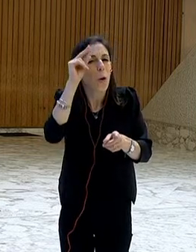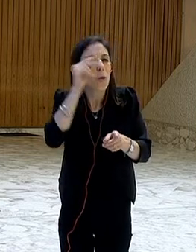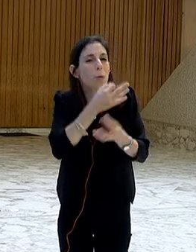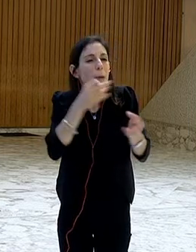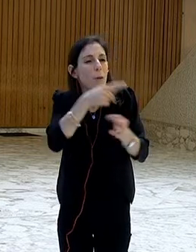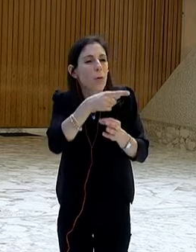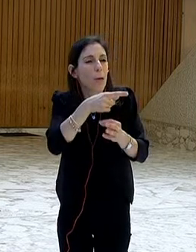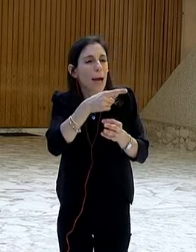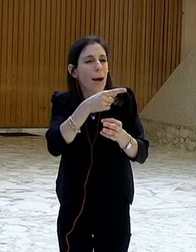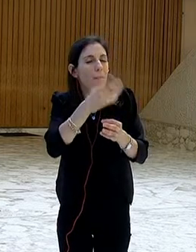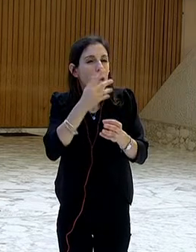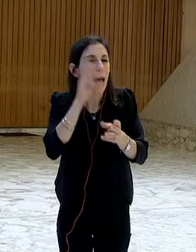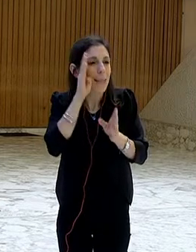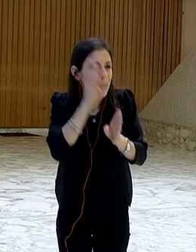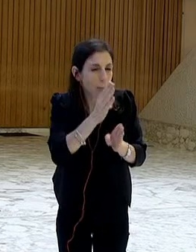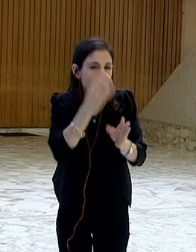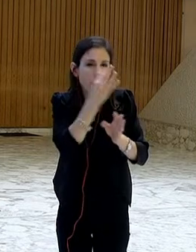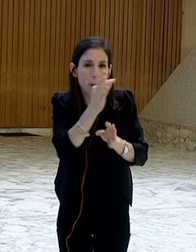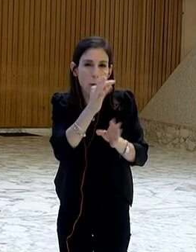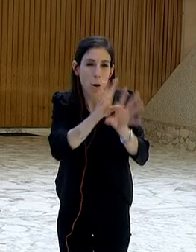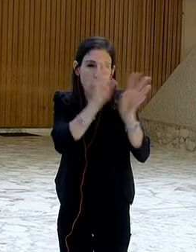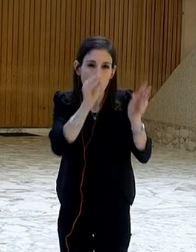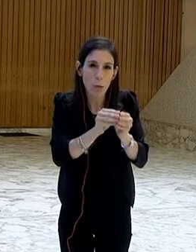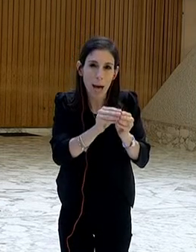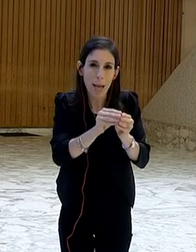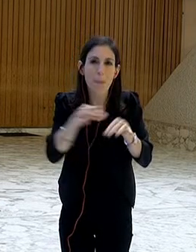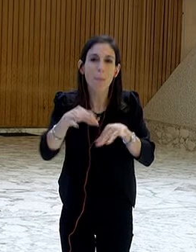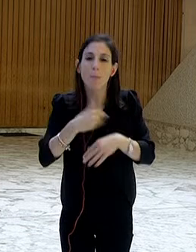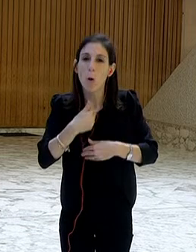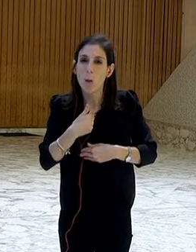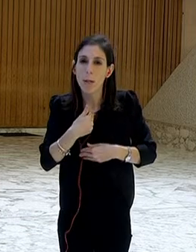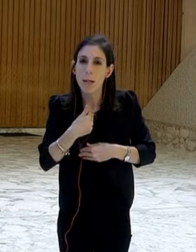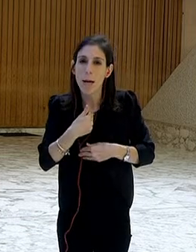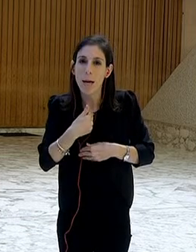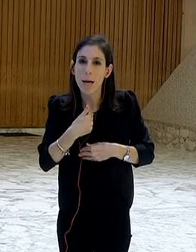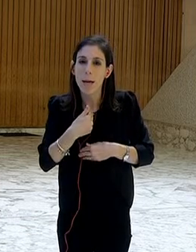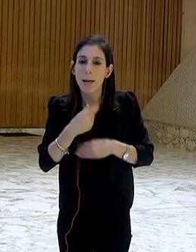protéger de la mort lente, de la monotonie et de la négligence?